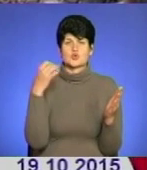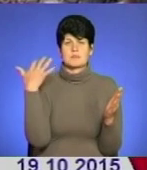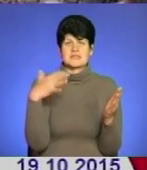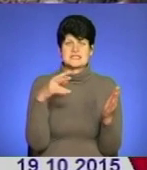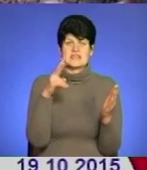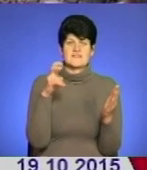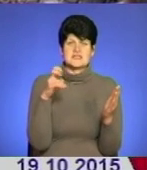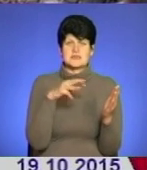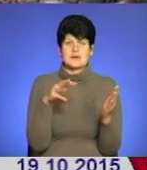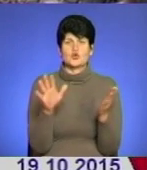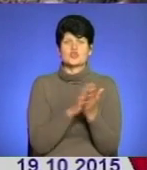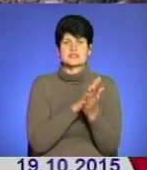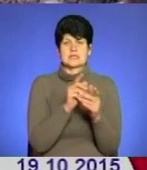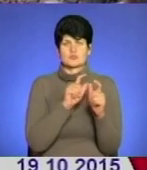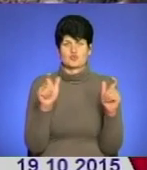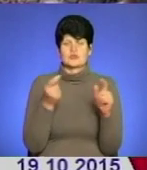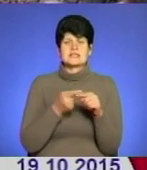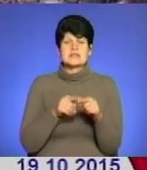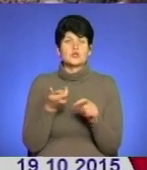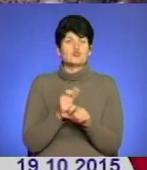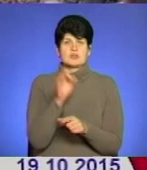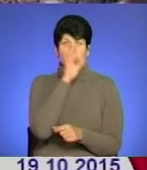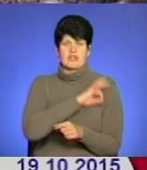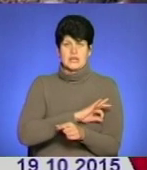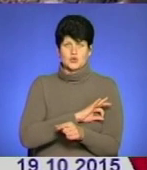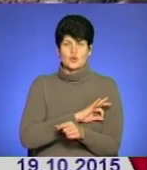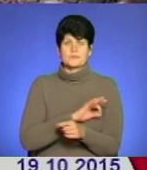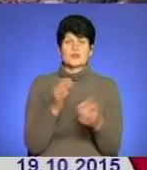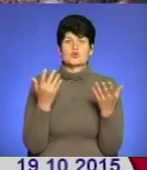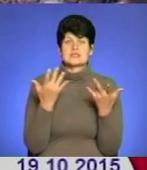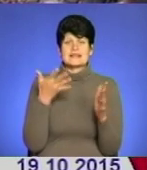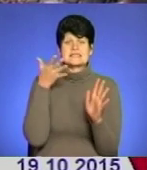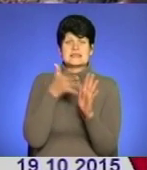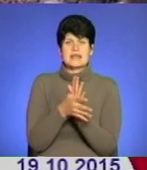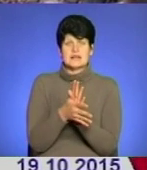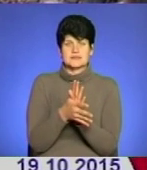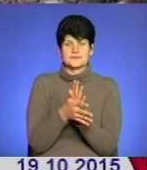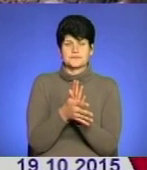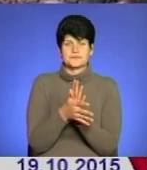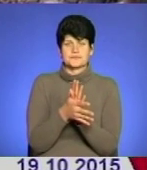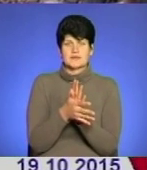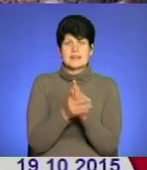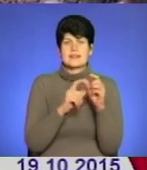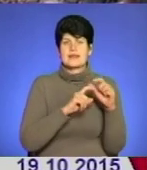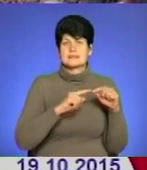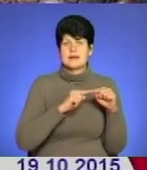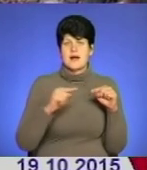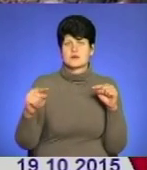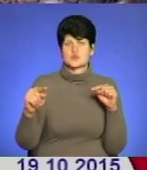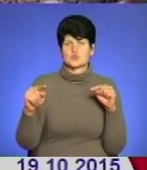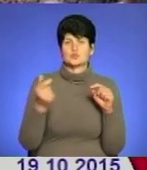150-200 метрів до самих очисних споруд. Це дуже вигідно, оскільки затрати на саму трасу вони